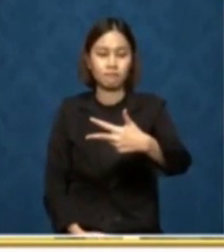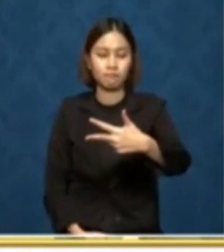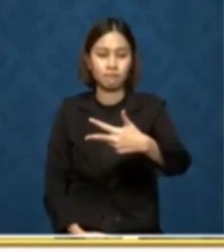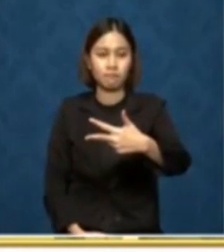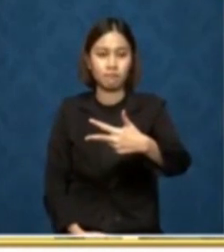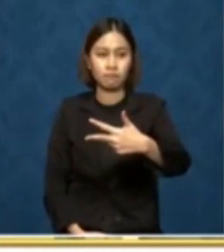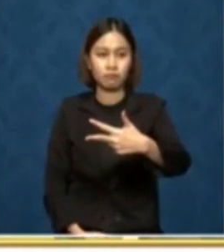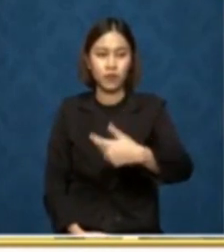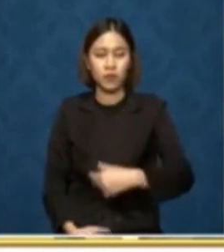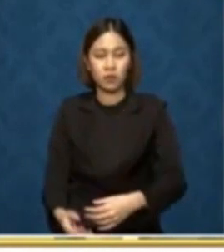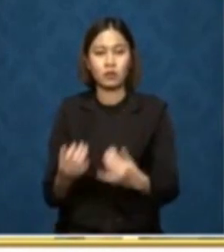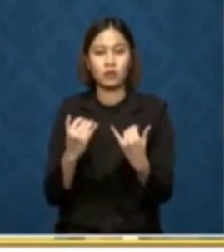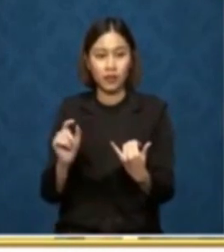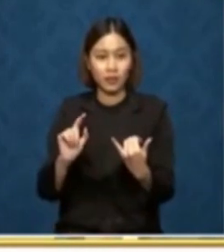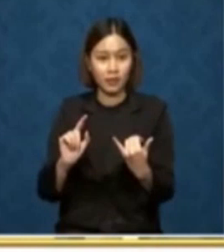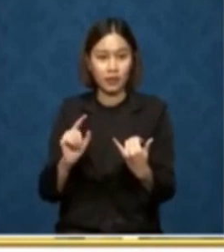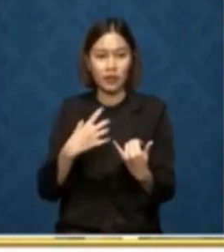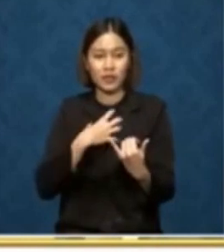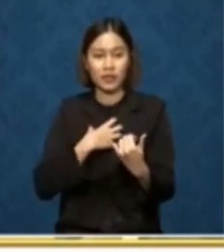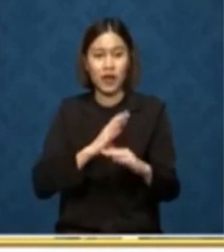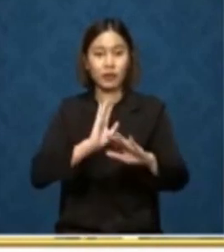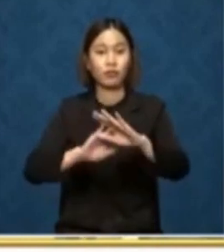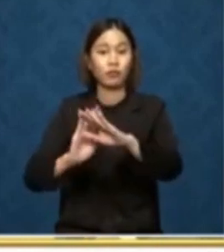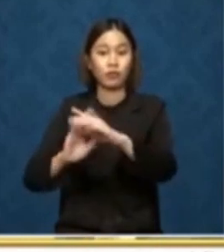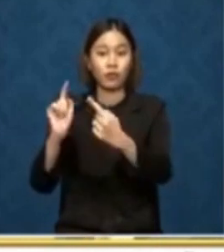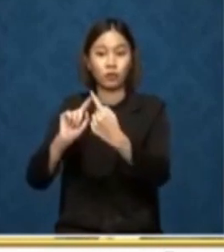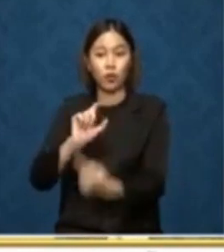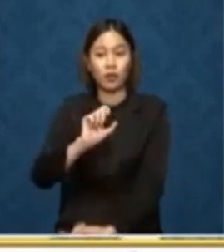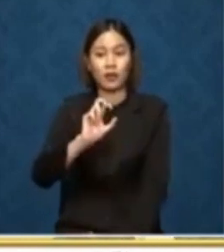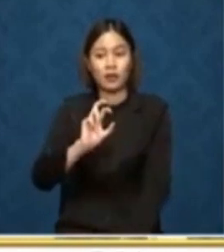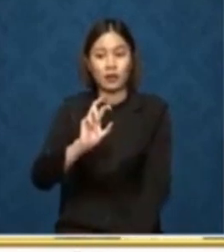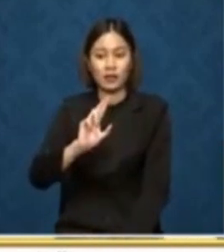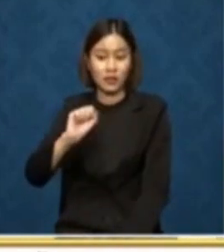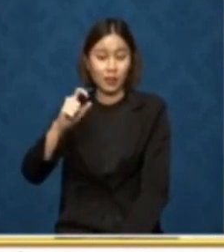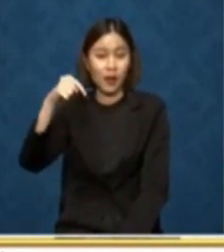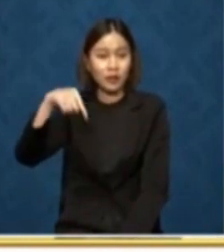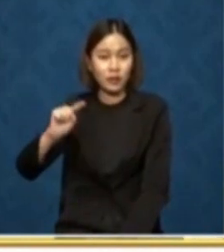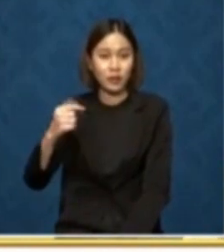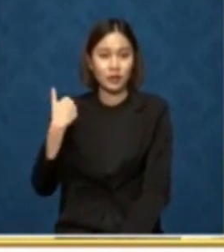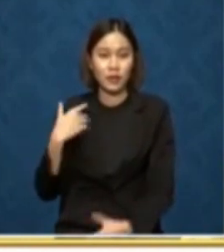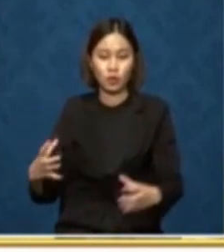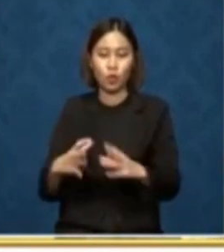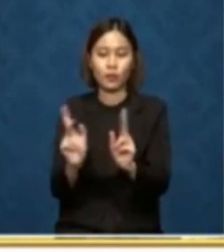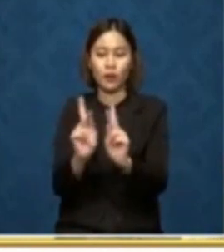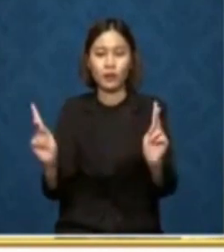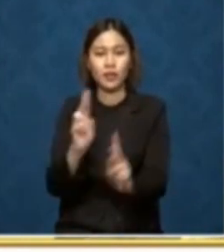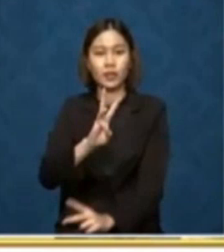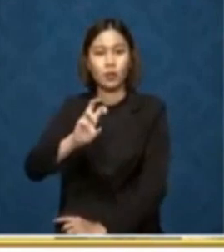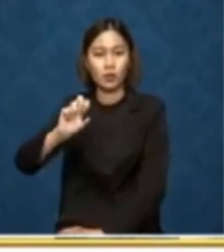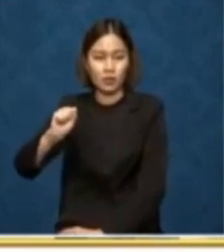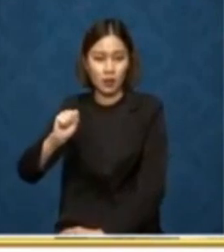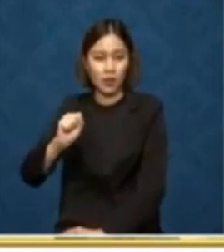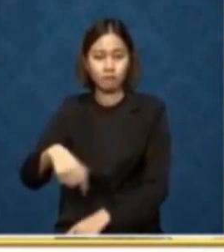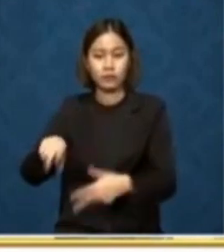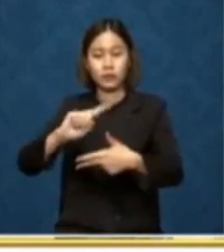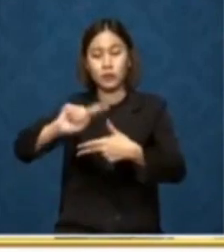าเรื่องที่เรากำลงอยากจะเรีกรองให้ทางสภา มีการจัตั้งกรนิการวศสาม